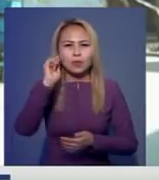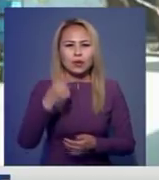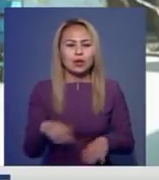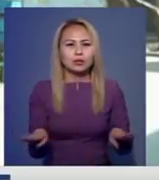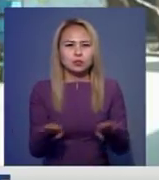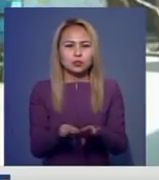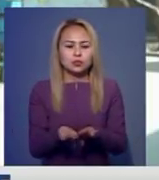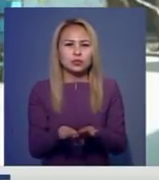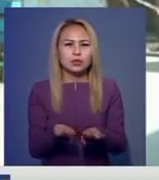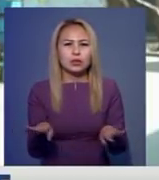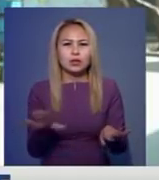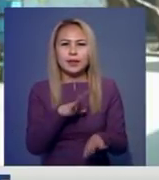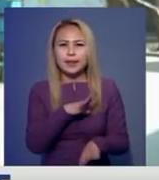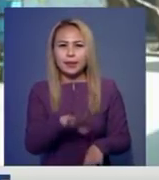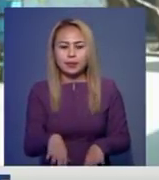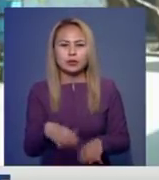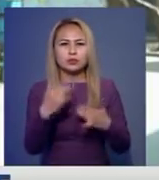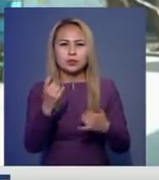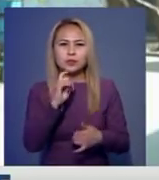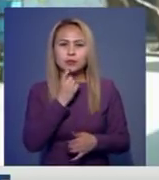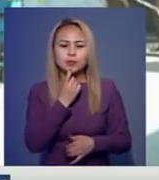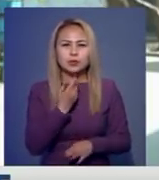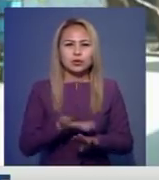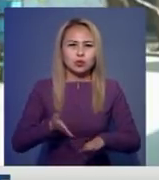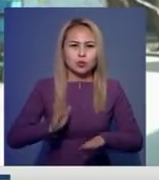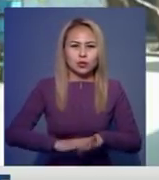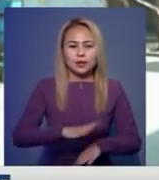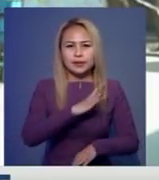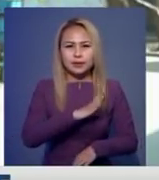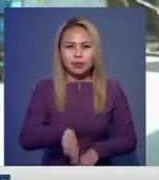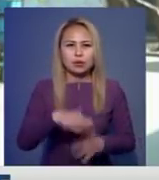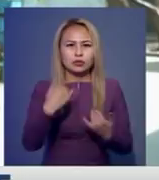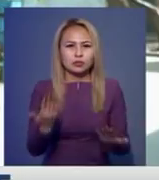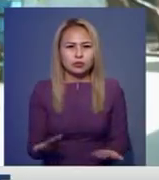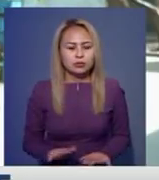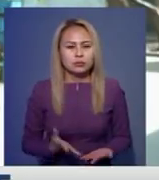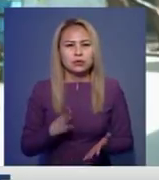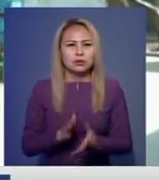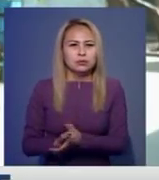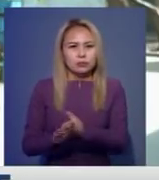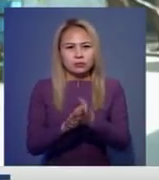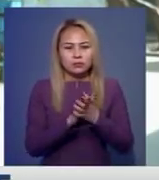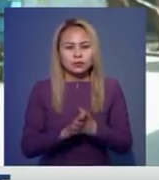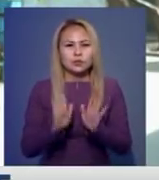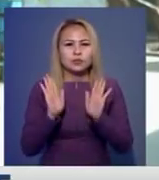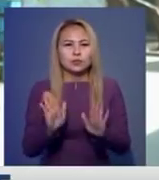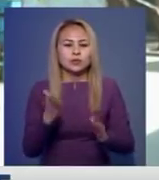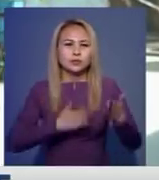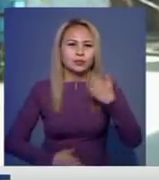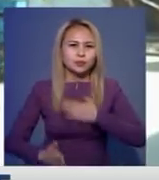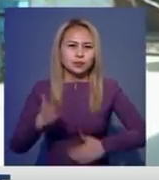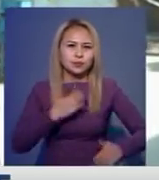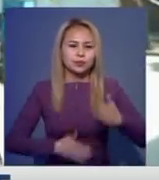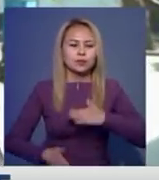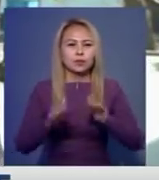осындай соғыс болмасын, осындай қиыншылықты көрмесін. Балаларымыз тек қана бейбітшілікпен, тек қана қуанышпен,